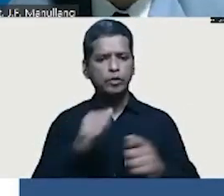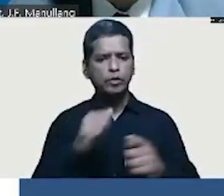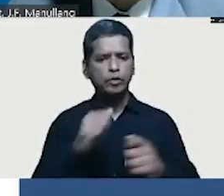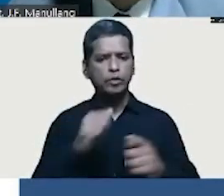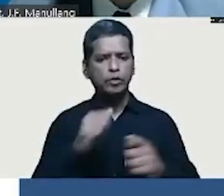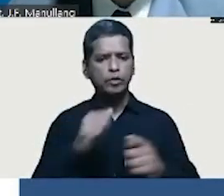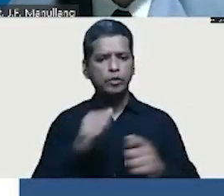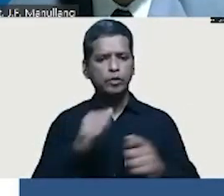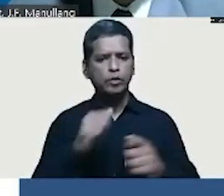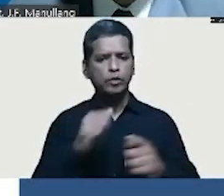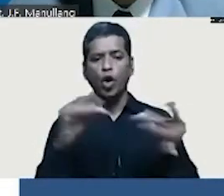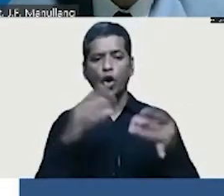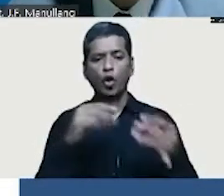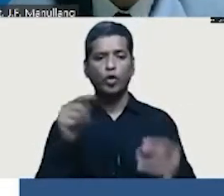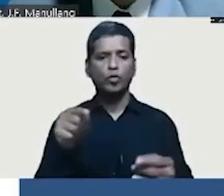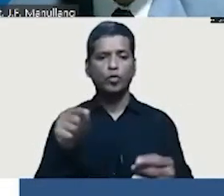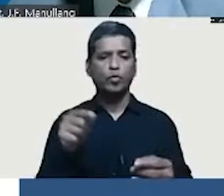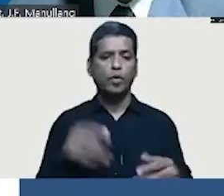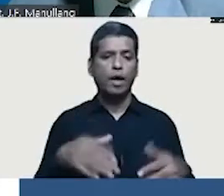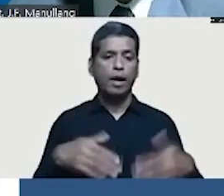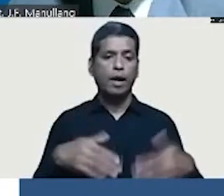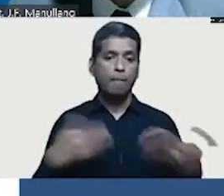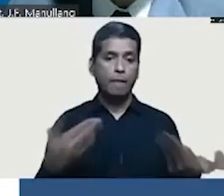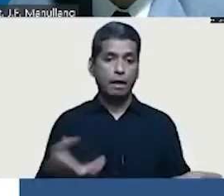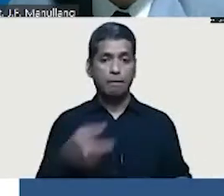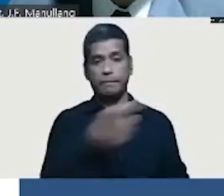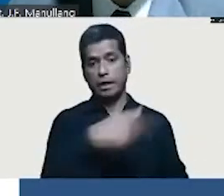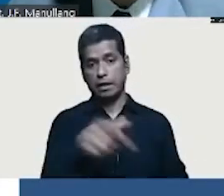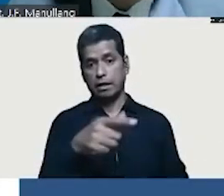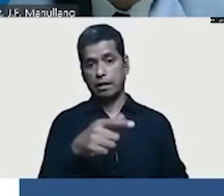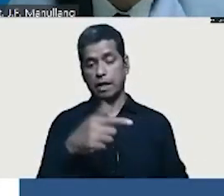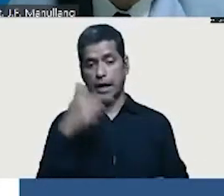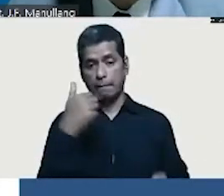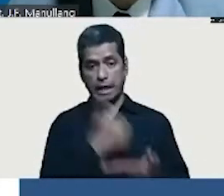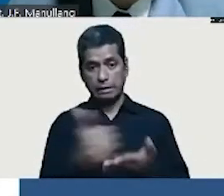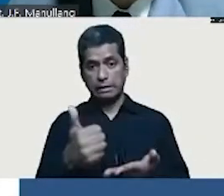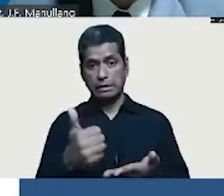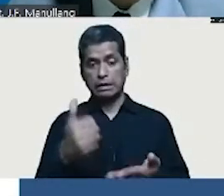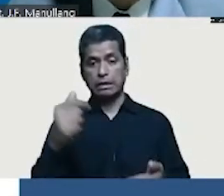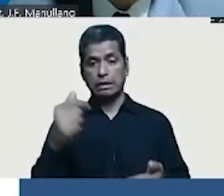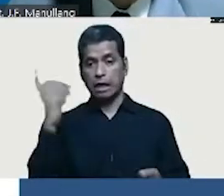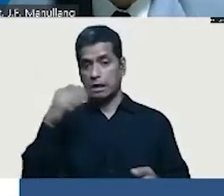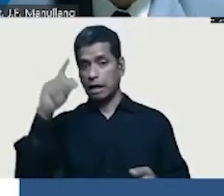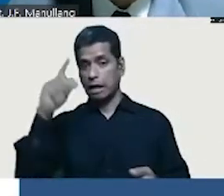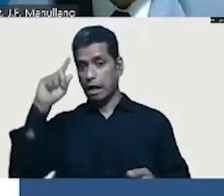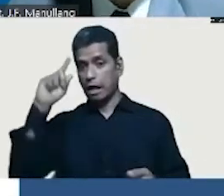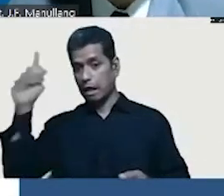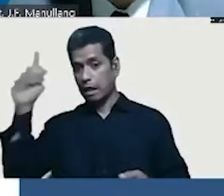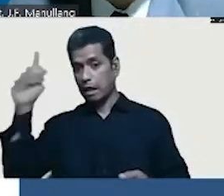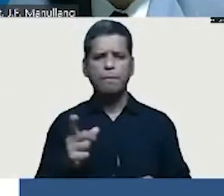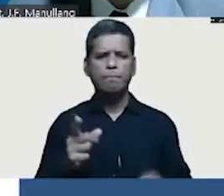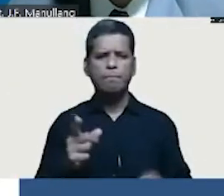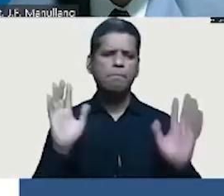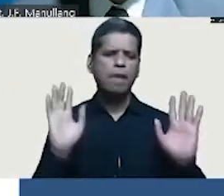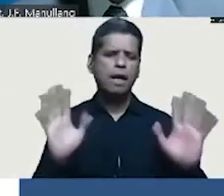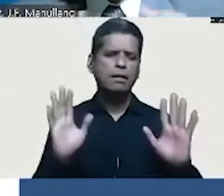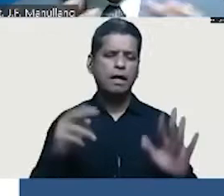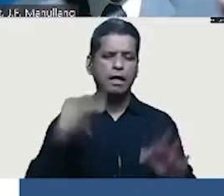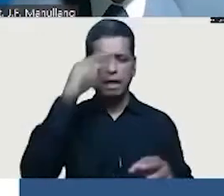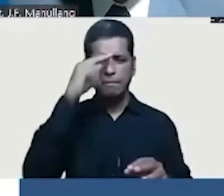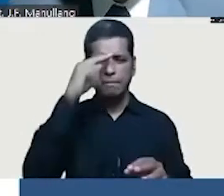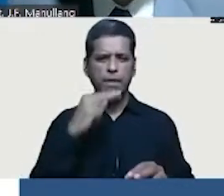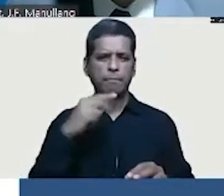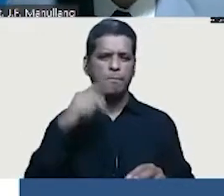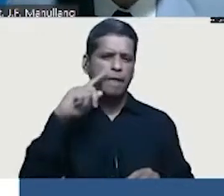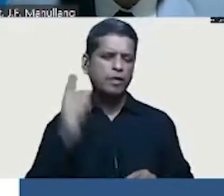Allah sebab banyak nabi-nabi palsu yang telah muncul dan pergi ke seluruh dunia Jadi